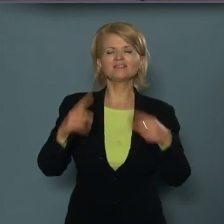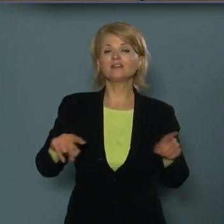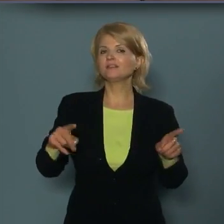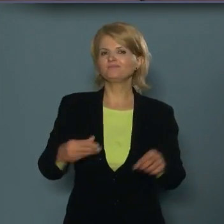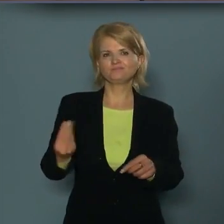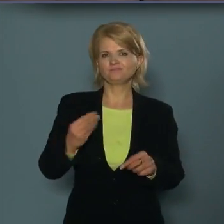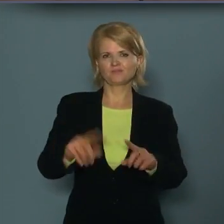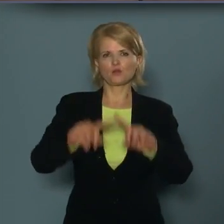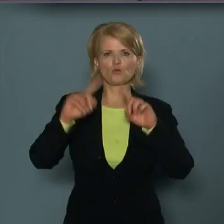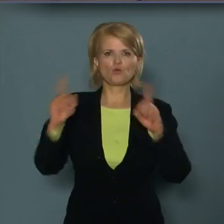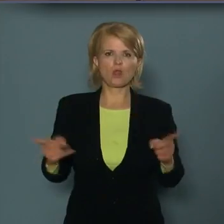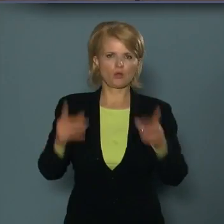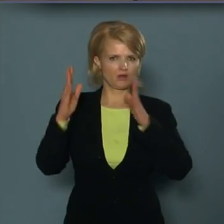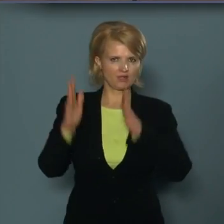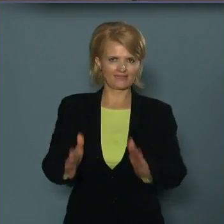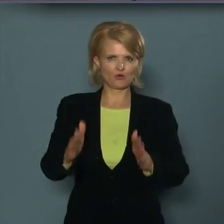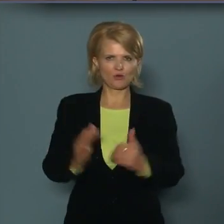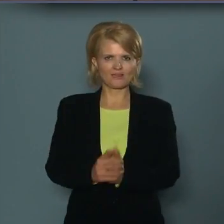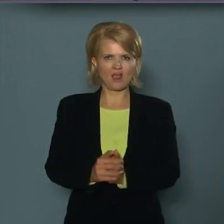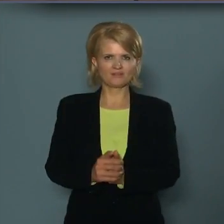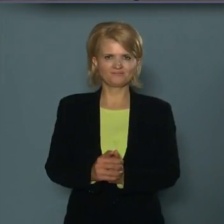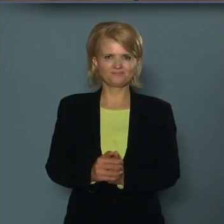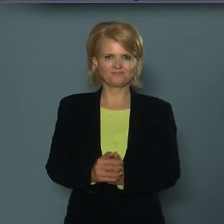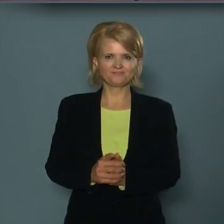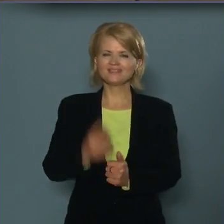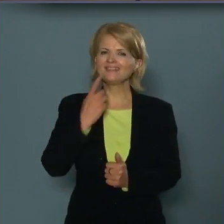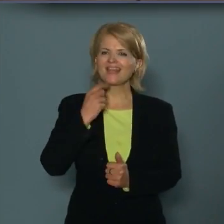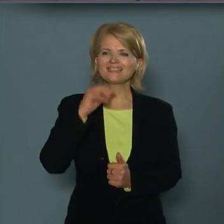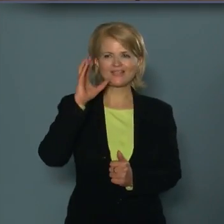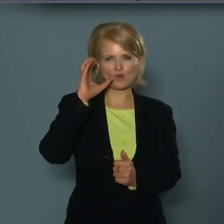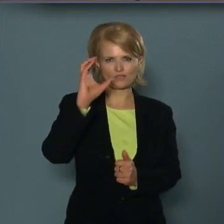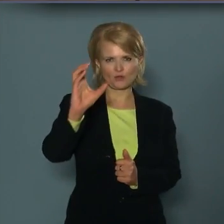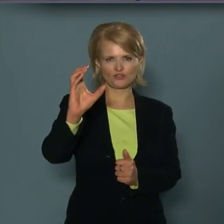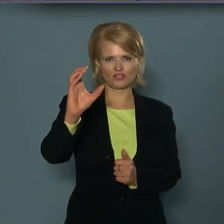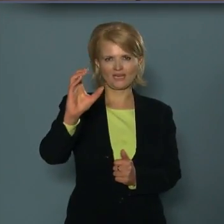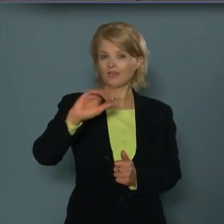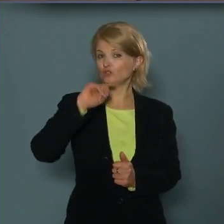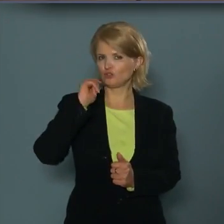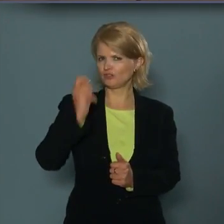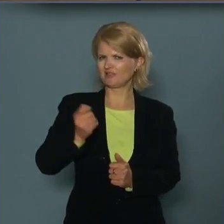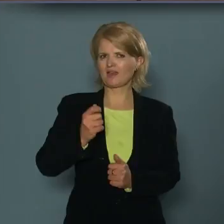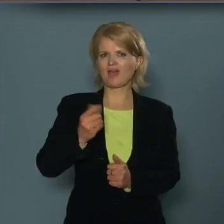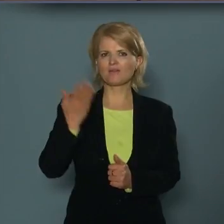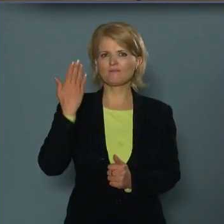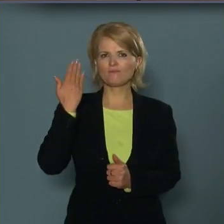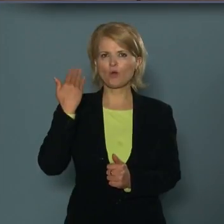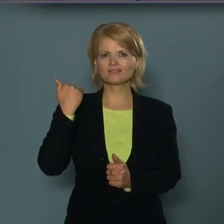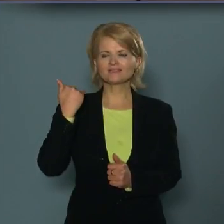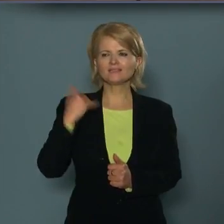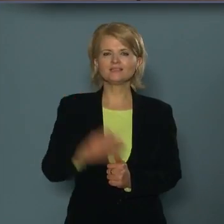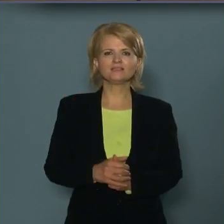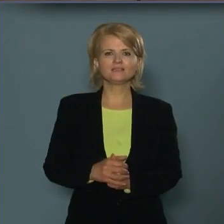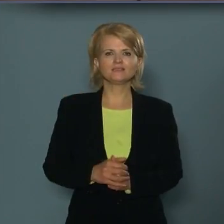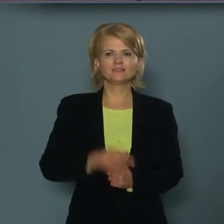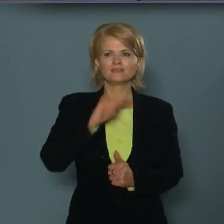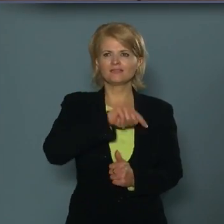ének, ami külön kategória volt itt, az is nagyon tetszett a közönségnek, és nagyon nagy sikert aratott. Úgyhogy ezek